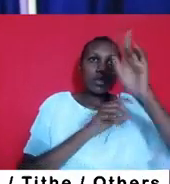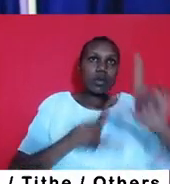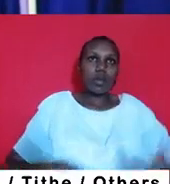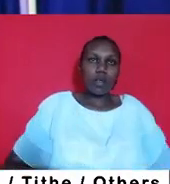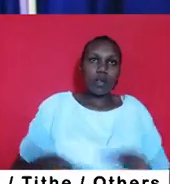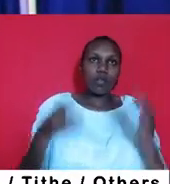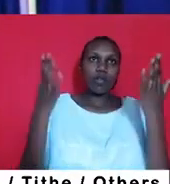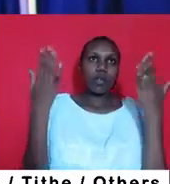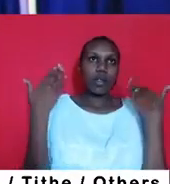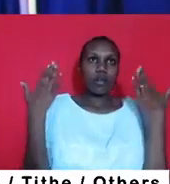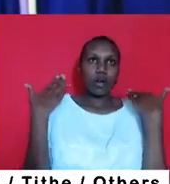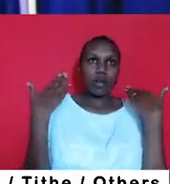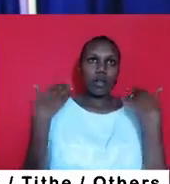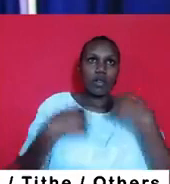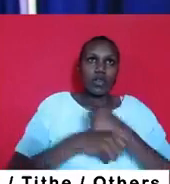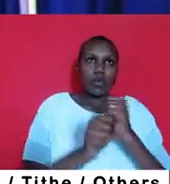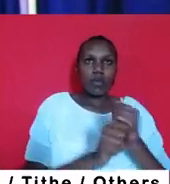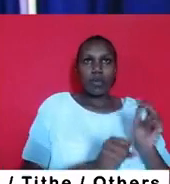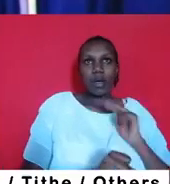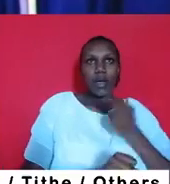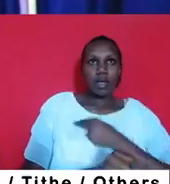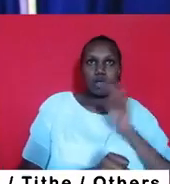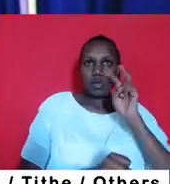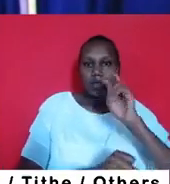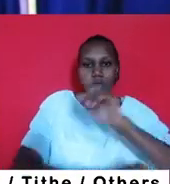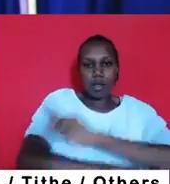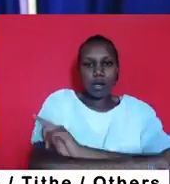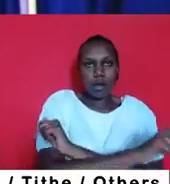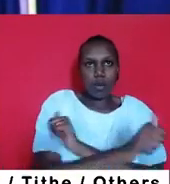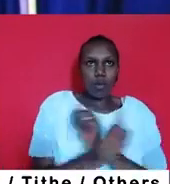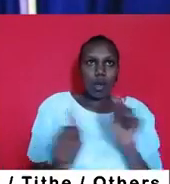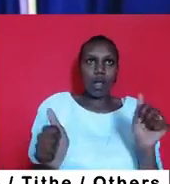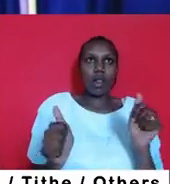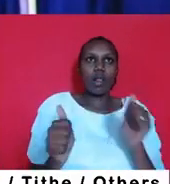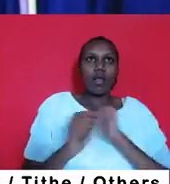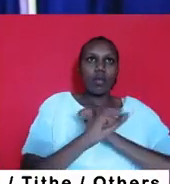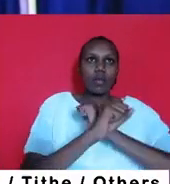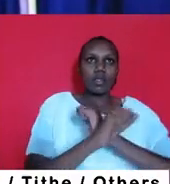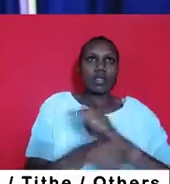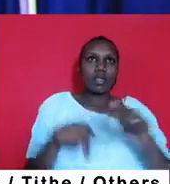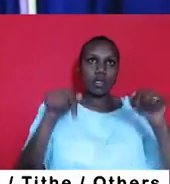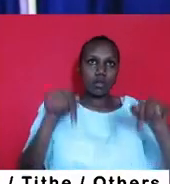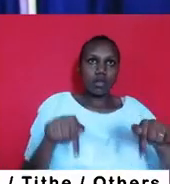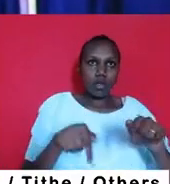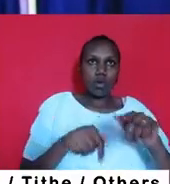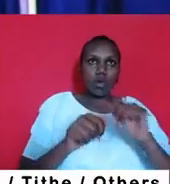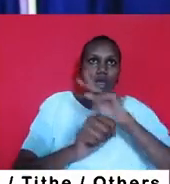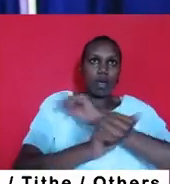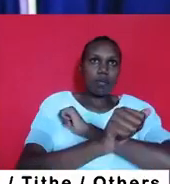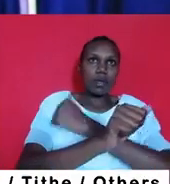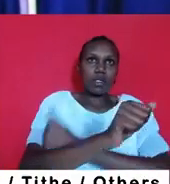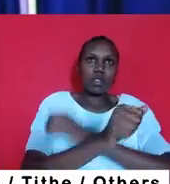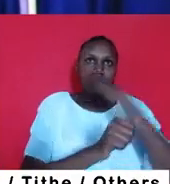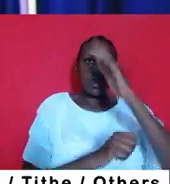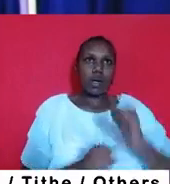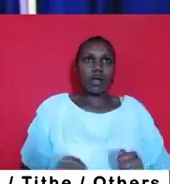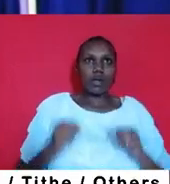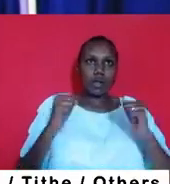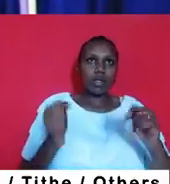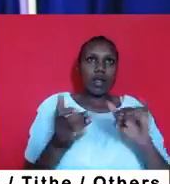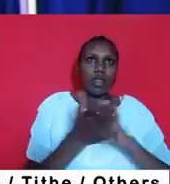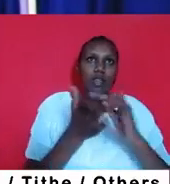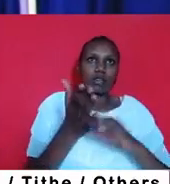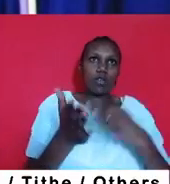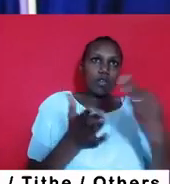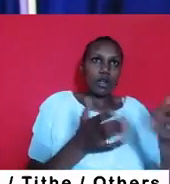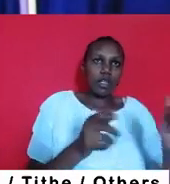enzi ushie milele, uliyetujalia tuione siku hii salama, utulinde leo kwa uwezo wako mkuu,